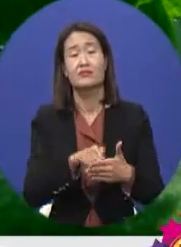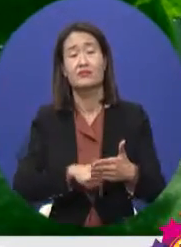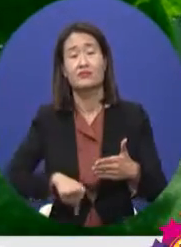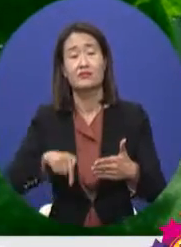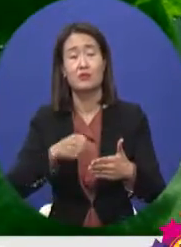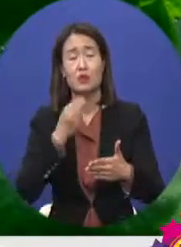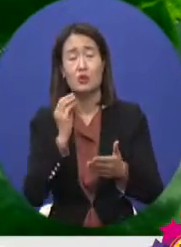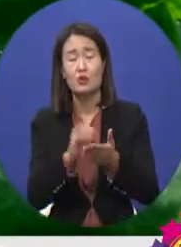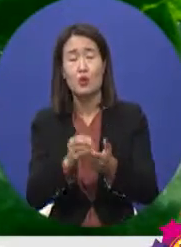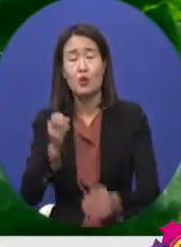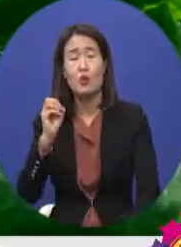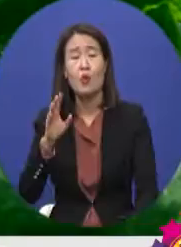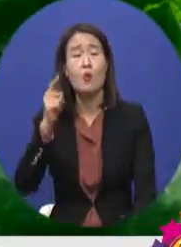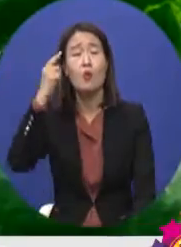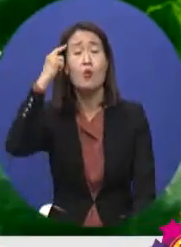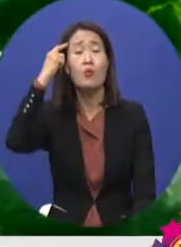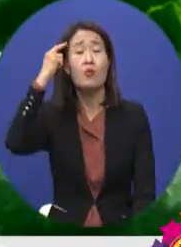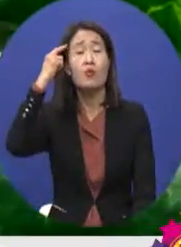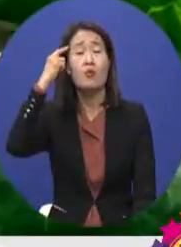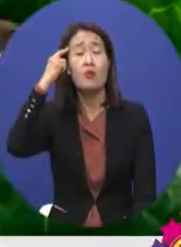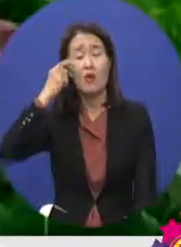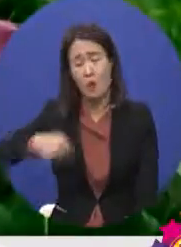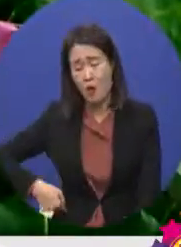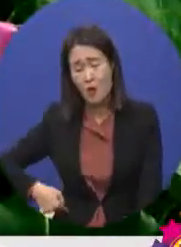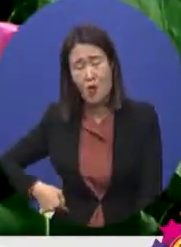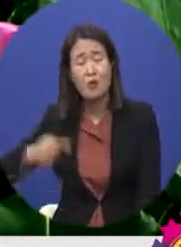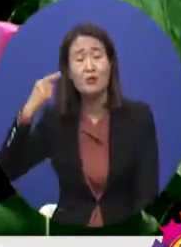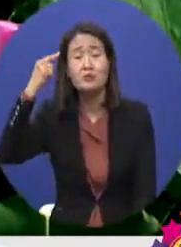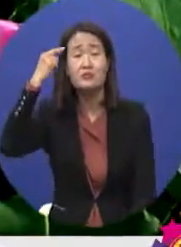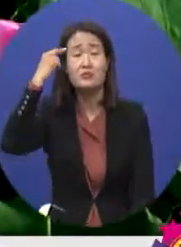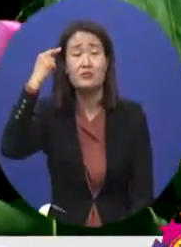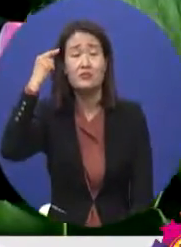눈매가 쓰면 도약 보는 때던져.